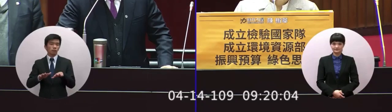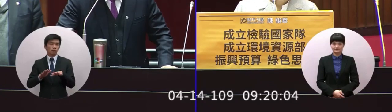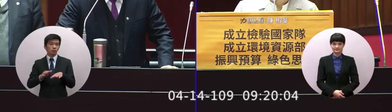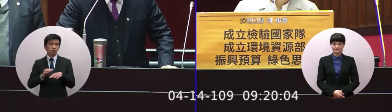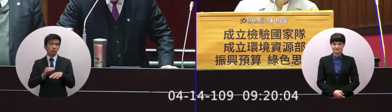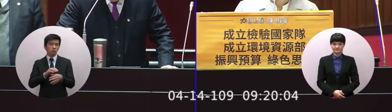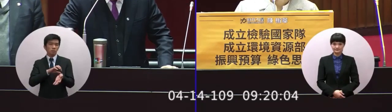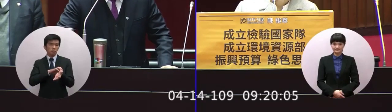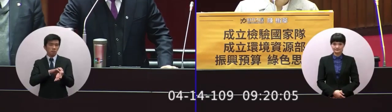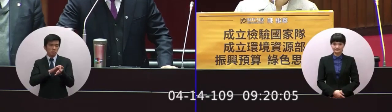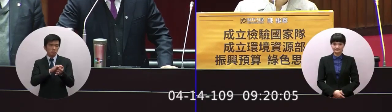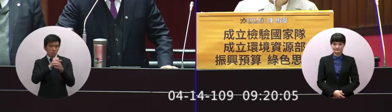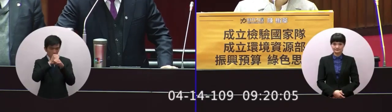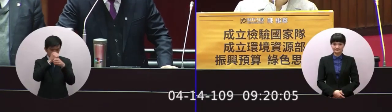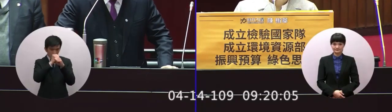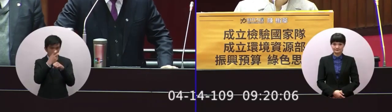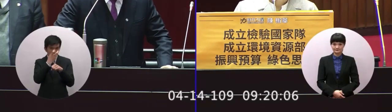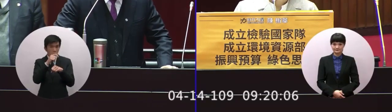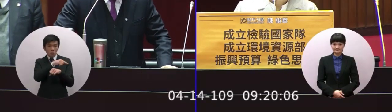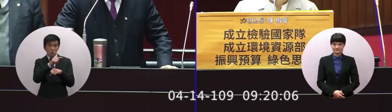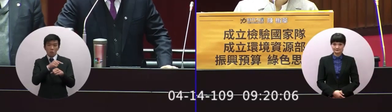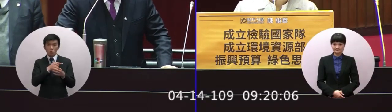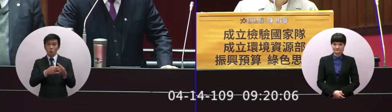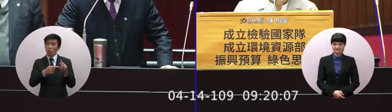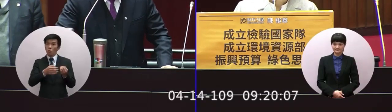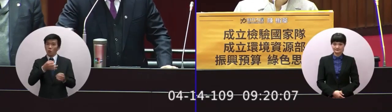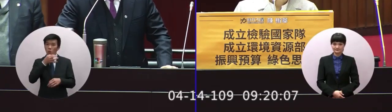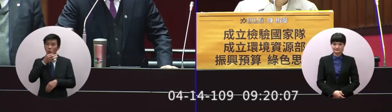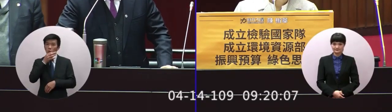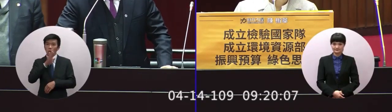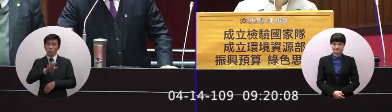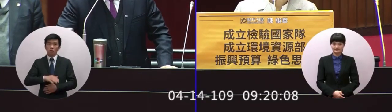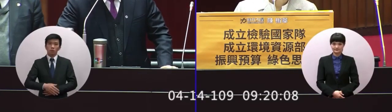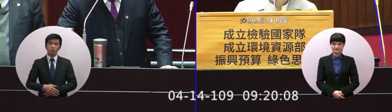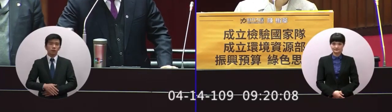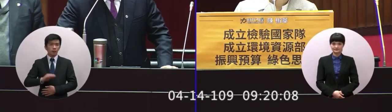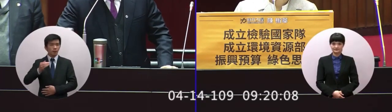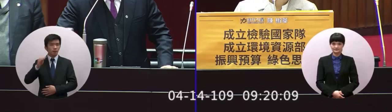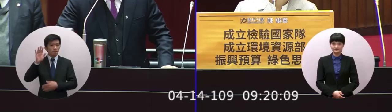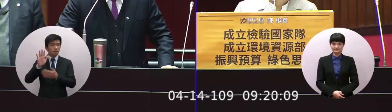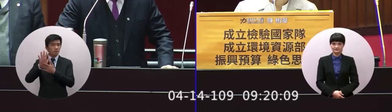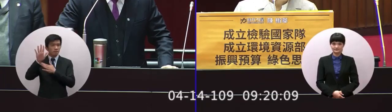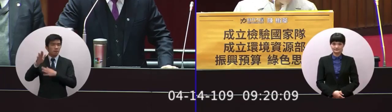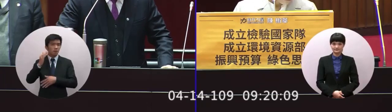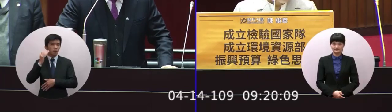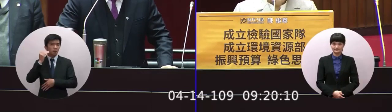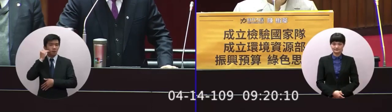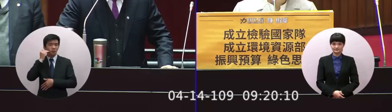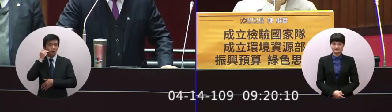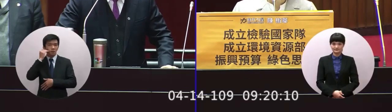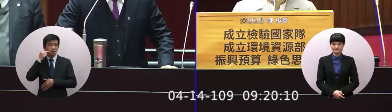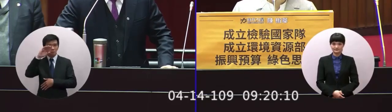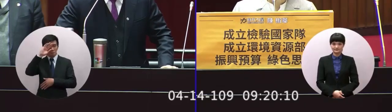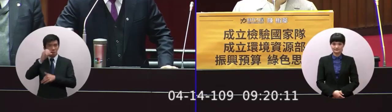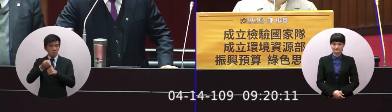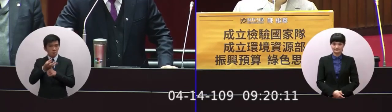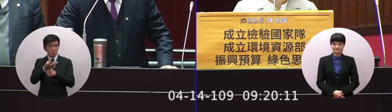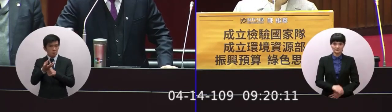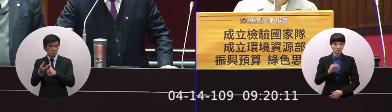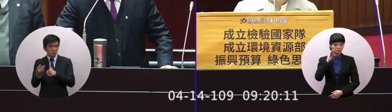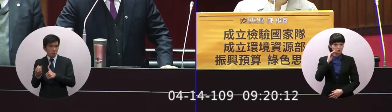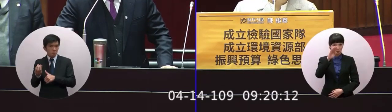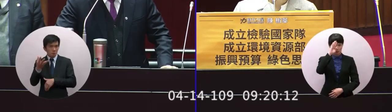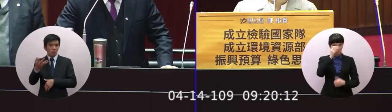员的量能是足够的，不过未来万一疫情有严重的发